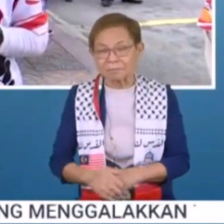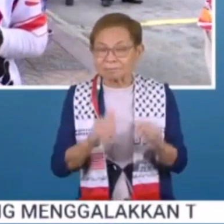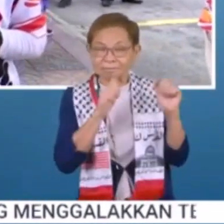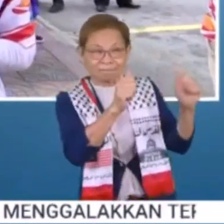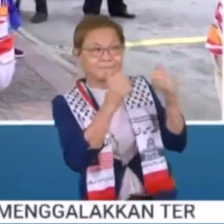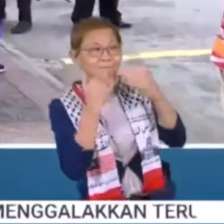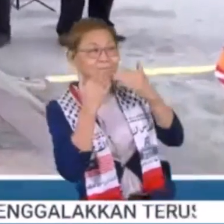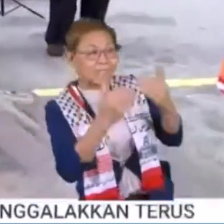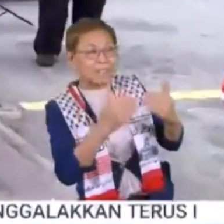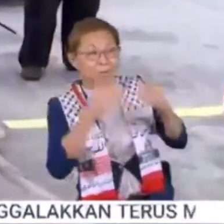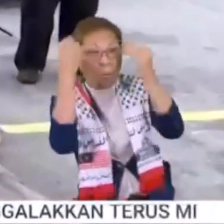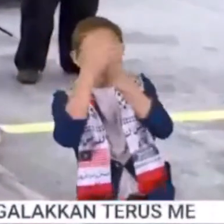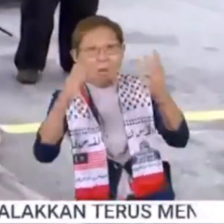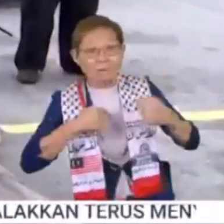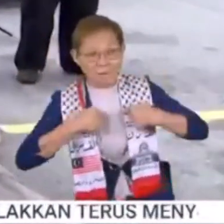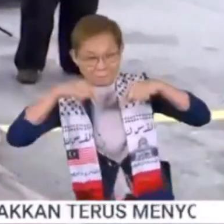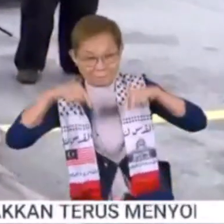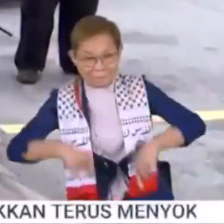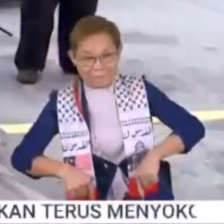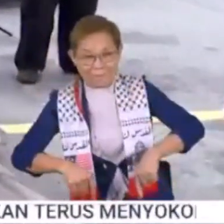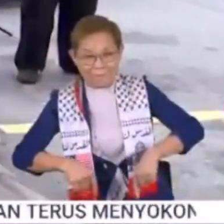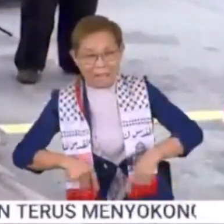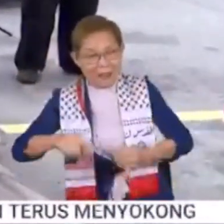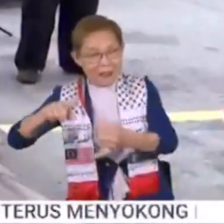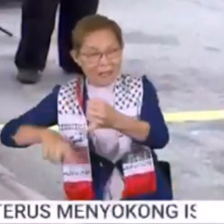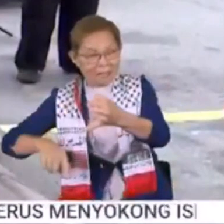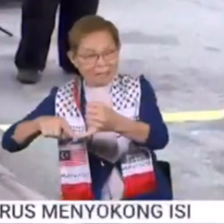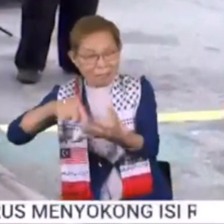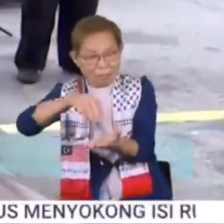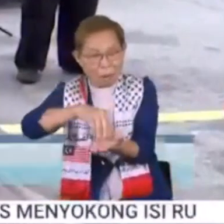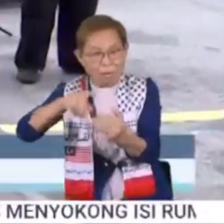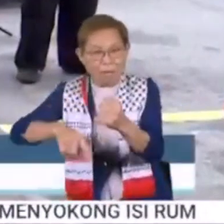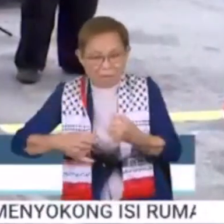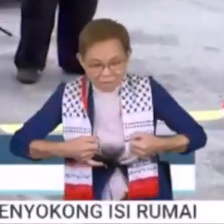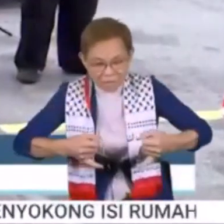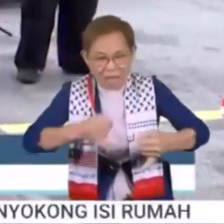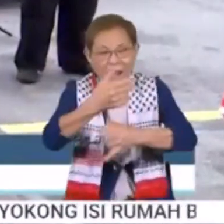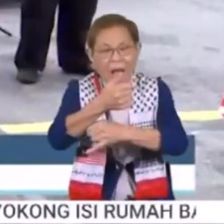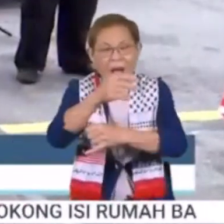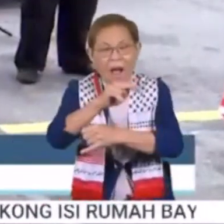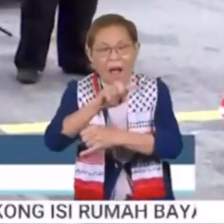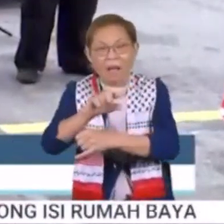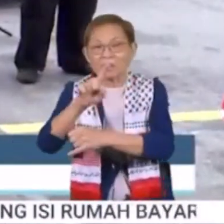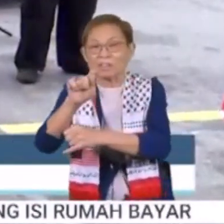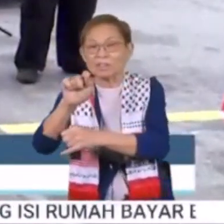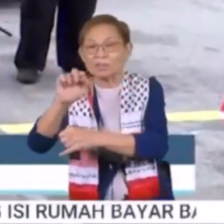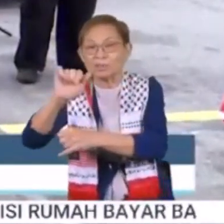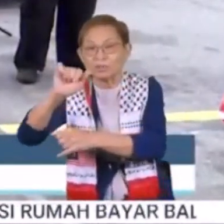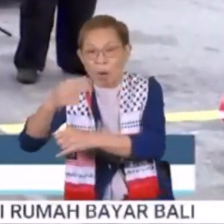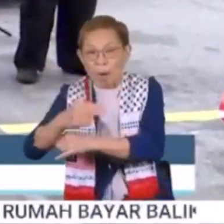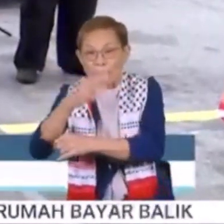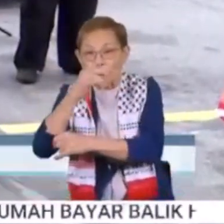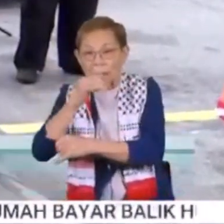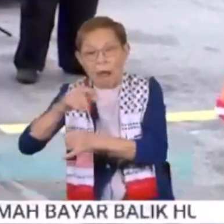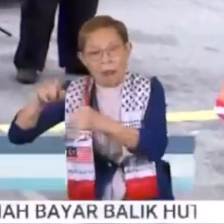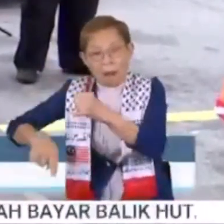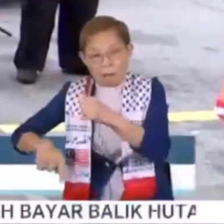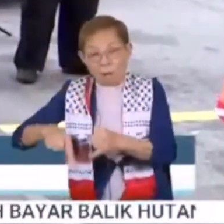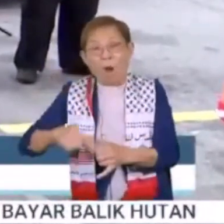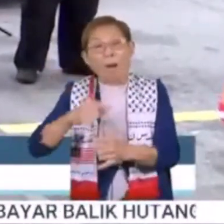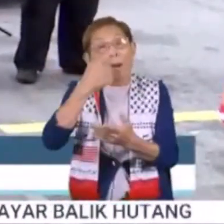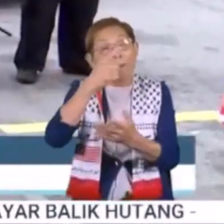Baik, terima kasih. Untuk maklumat, saya kini berada di checkpoint terakhir iaitu di Jalan Hang Tuah Melaka sempena dengan program Agihan Bubur Lambuk. Yang mana